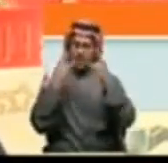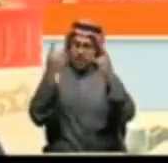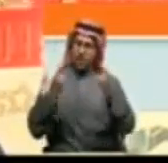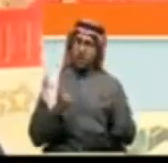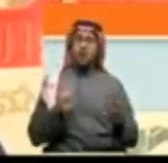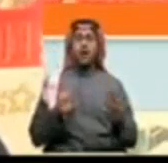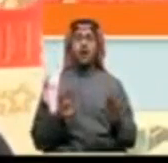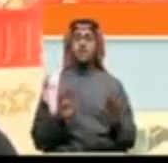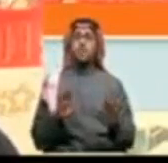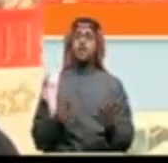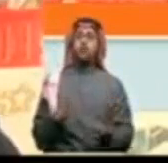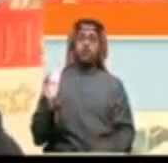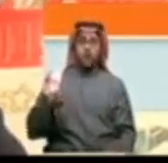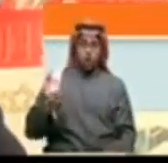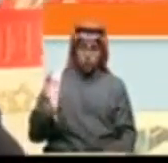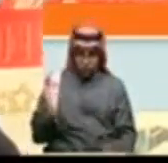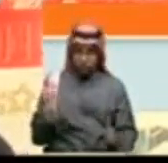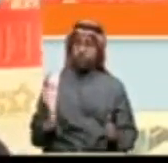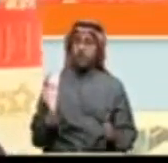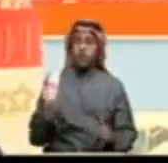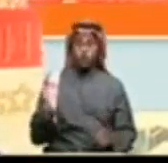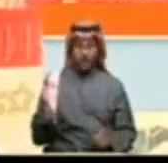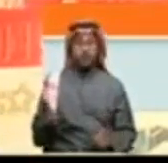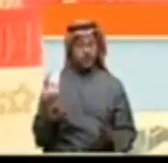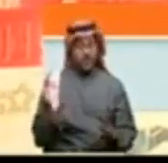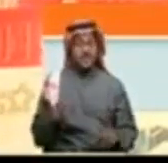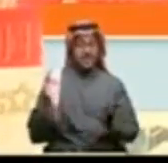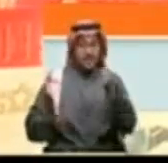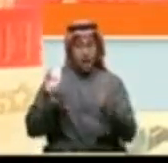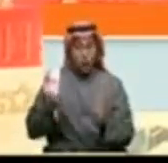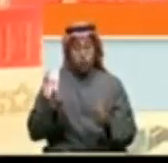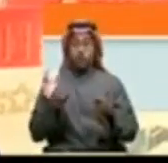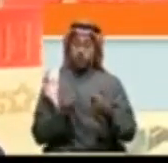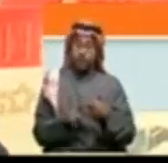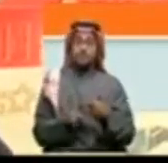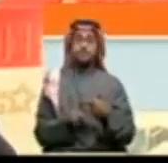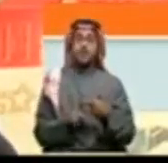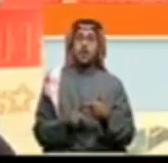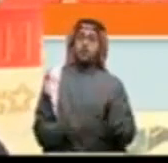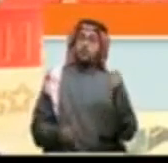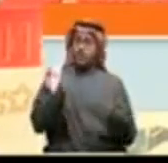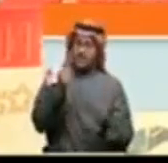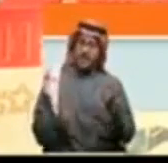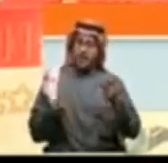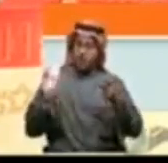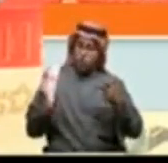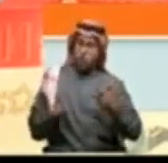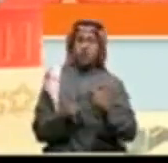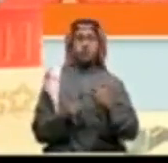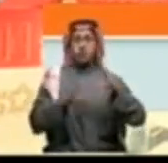بديلة مثل الأجرة العامة وتأجير السيارات والأجرة عبر توجيه